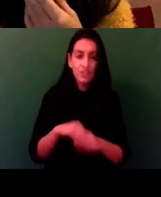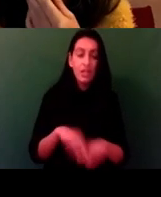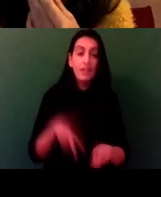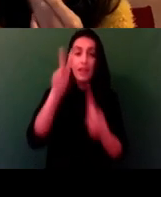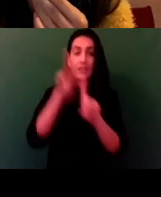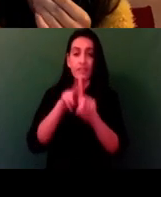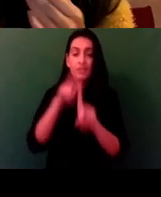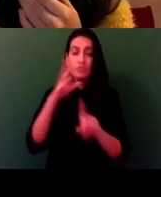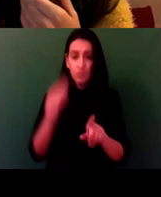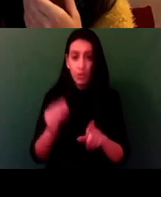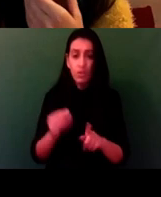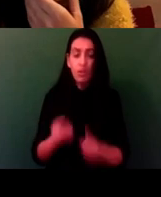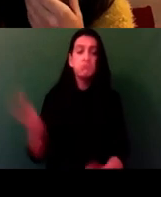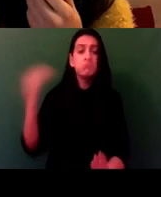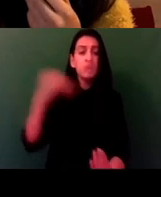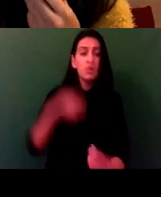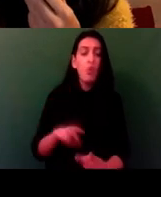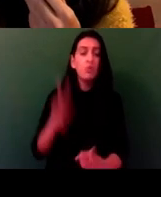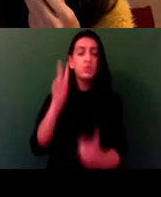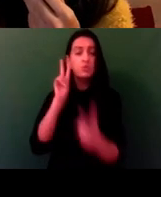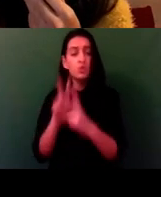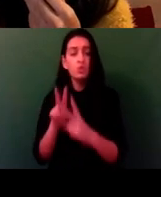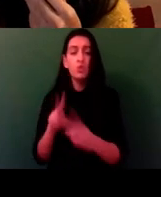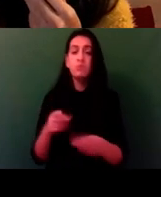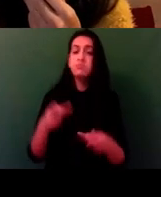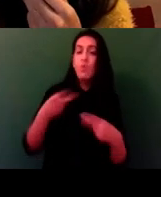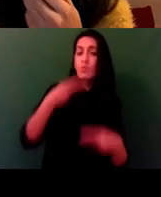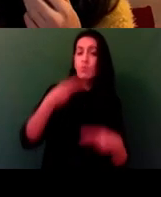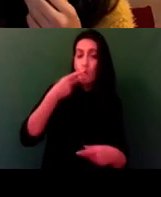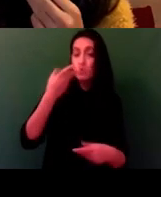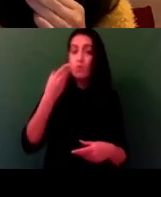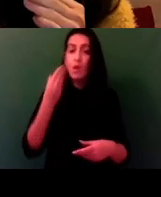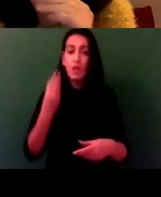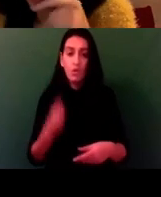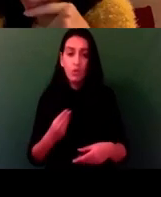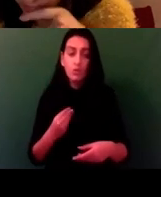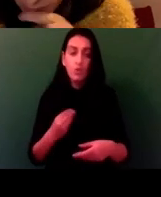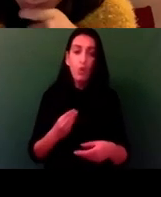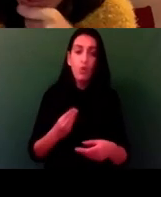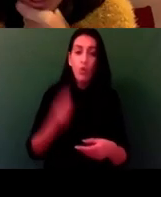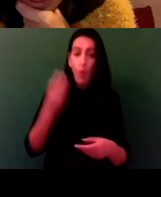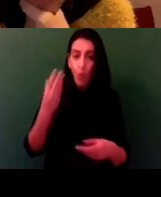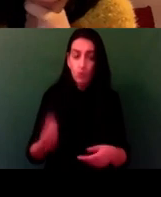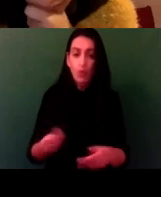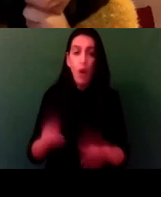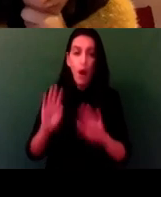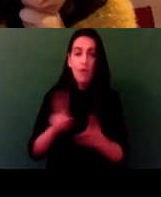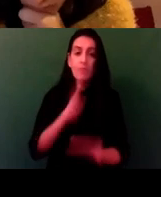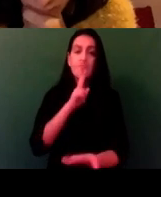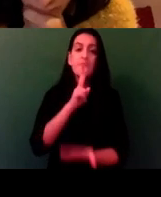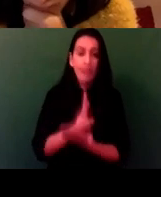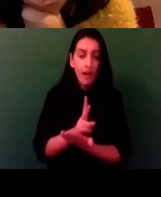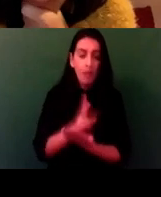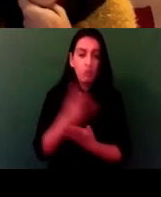Yani katılımcılık, katılımcı süreçlerin, karar süreçlerinin entegrasyonu başlı başına bir mesele. Mesele. Öne